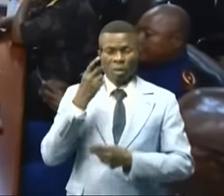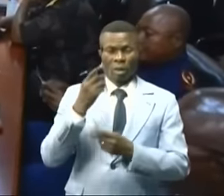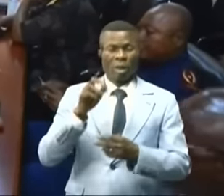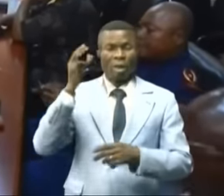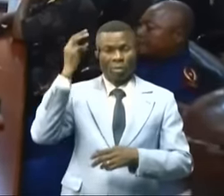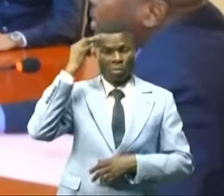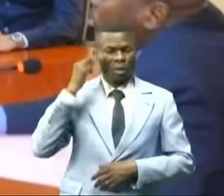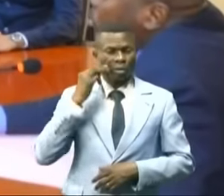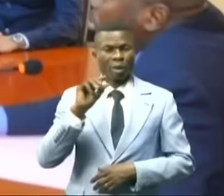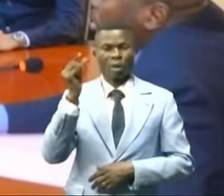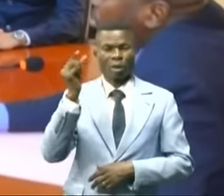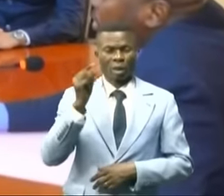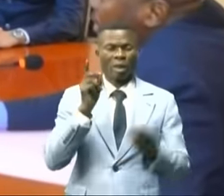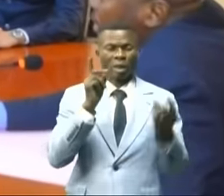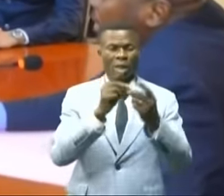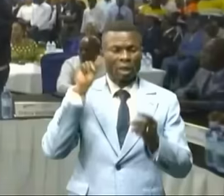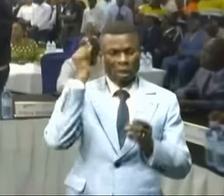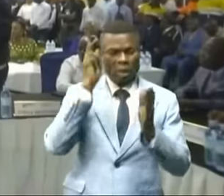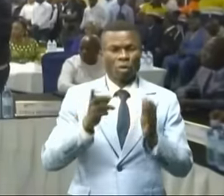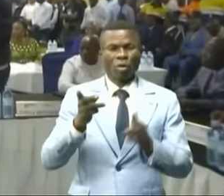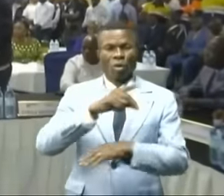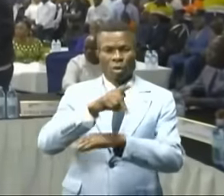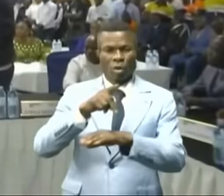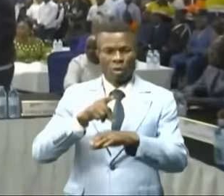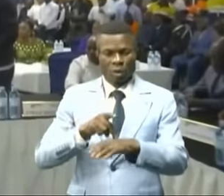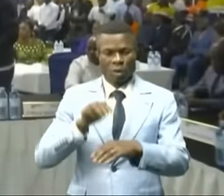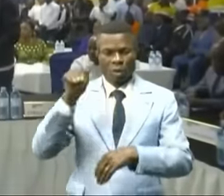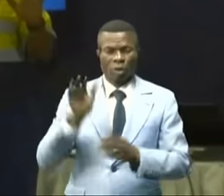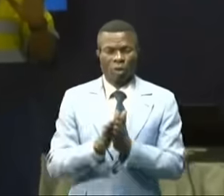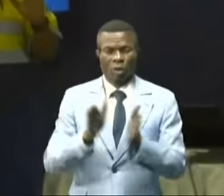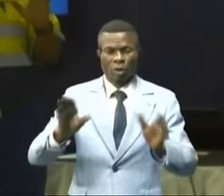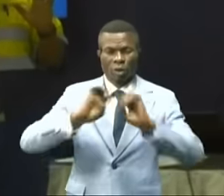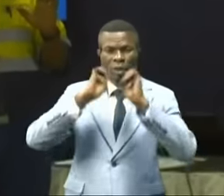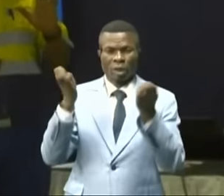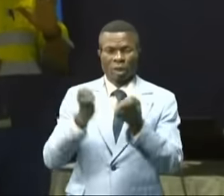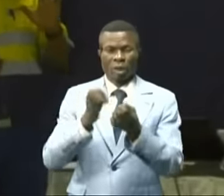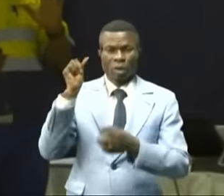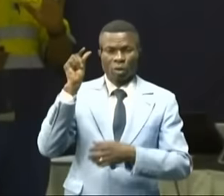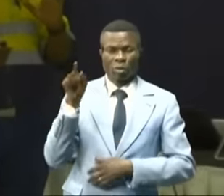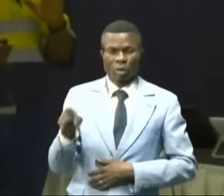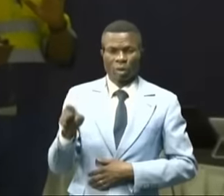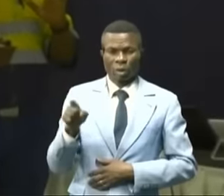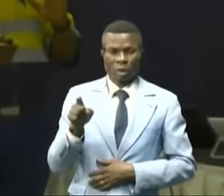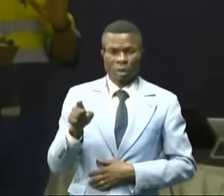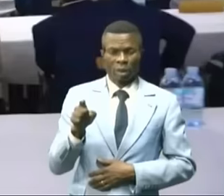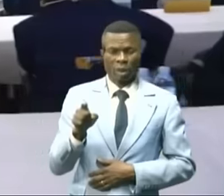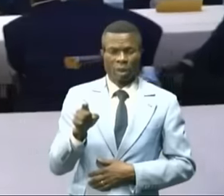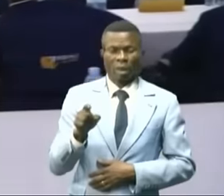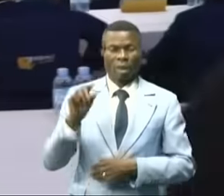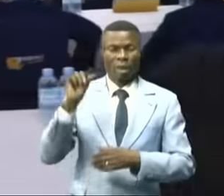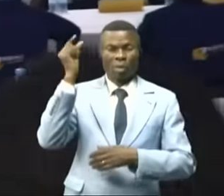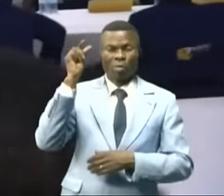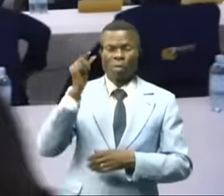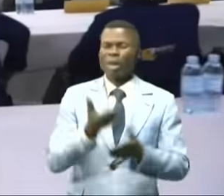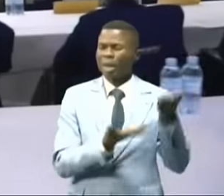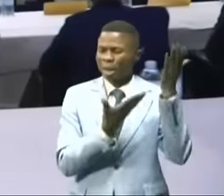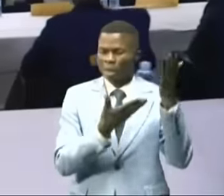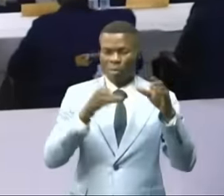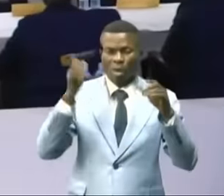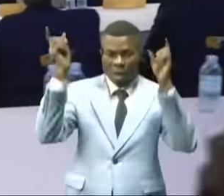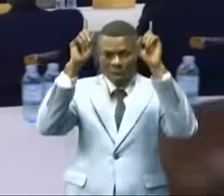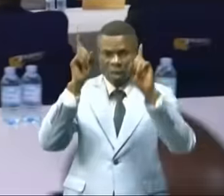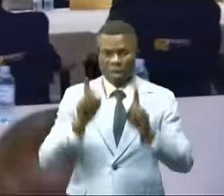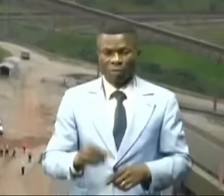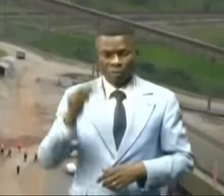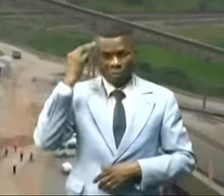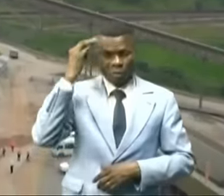a rencontré le gouverneur de province et le directeur général de Kibali Gold Mines, l'une des plus grandes mines d'or en Afrique. Le